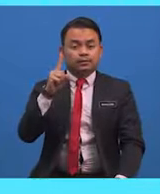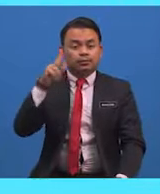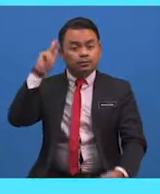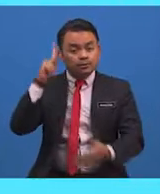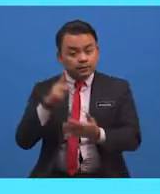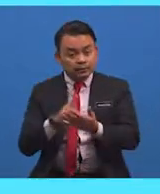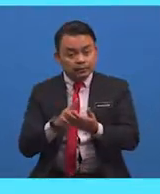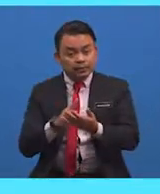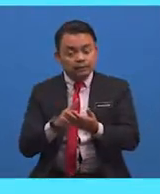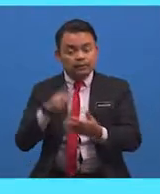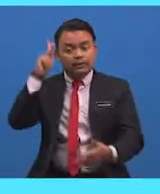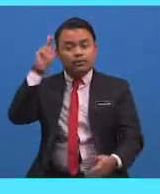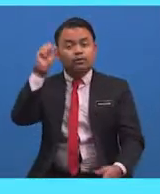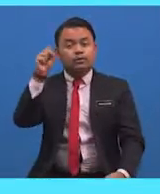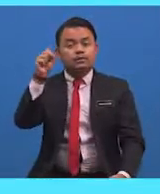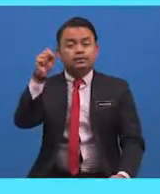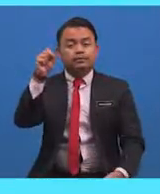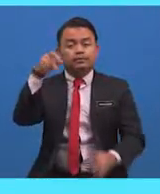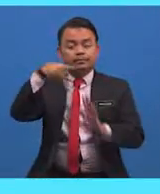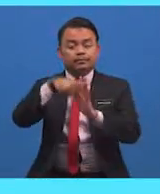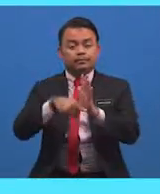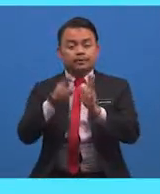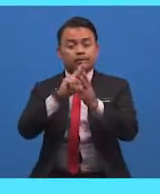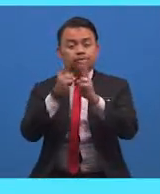perubahan iklim. Kedua,